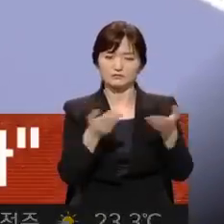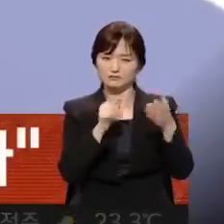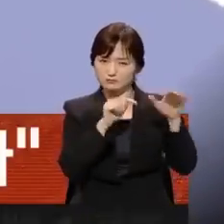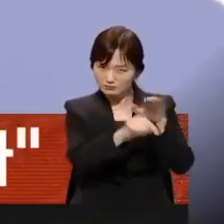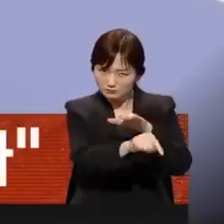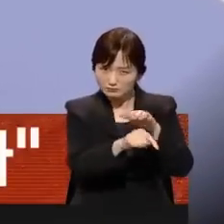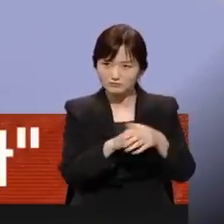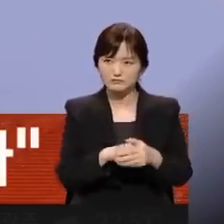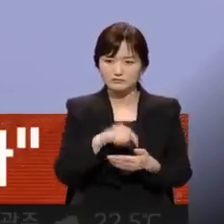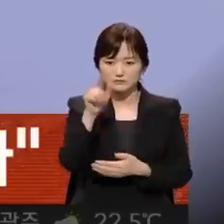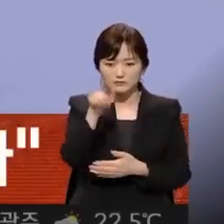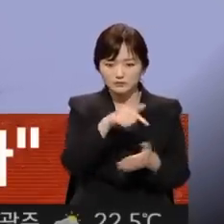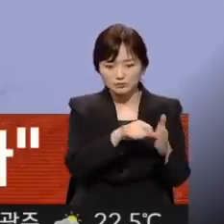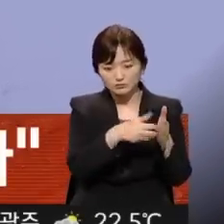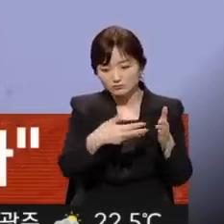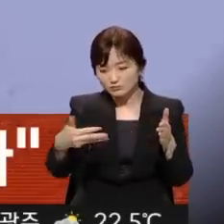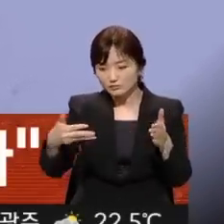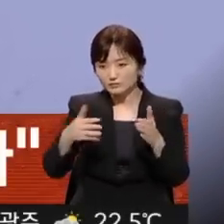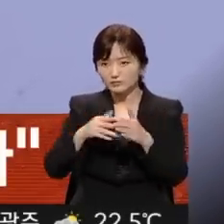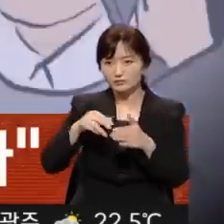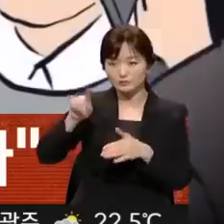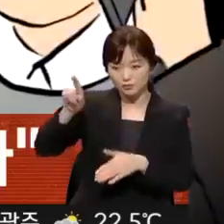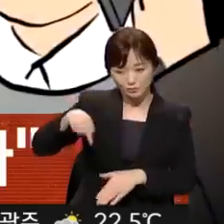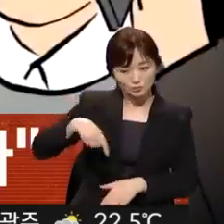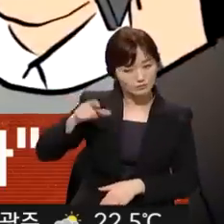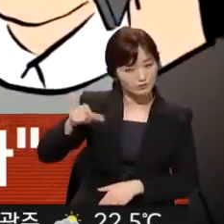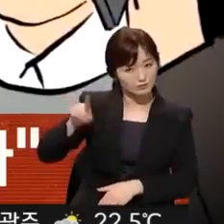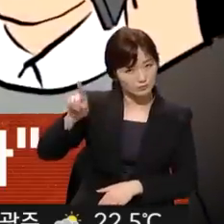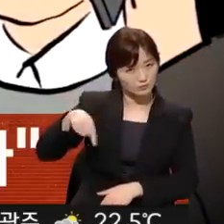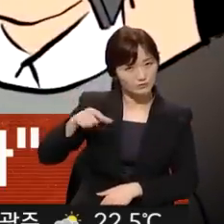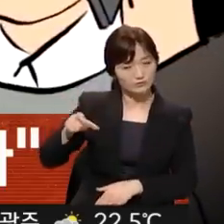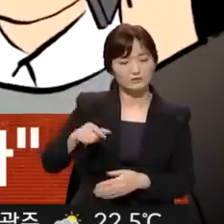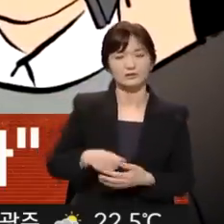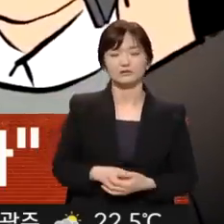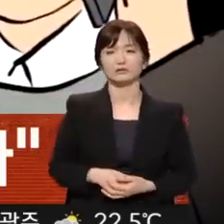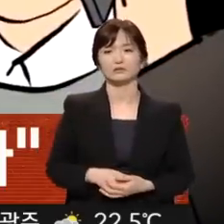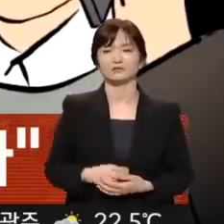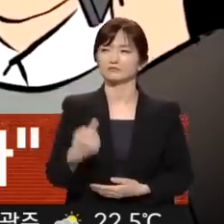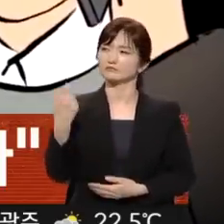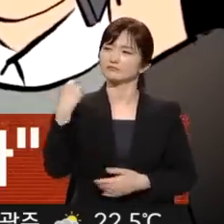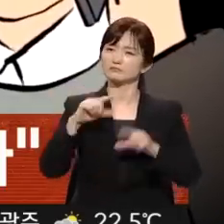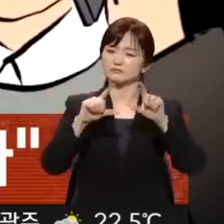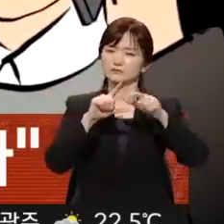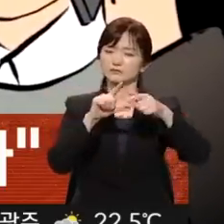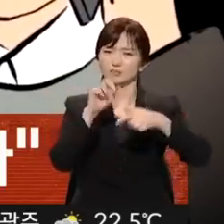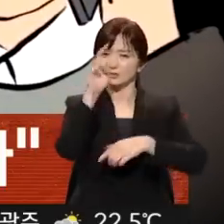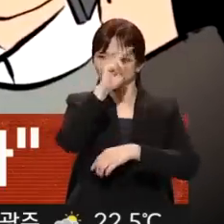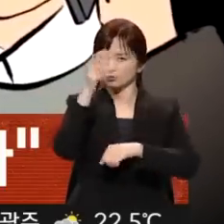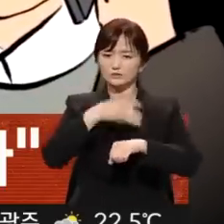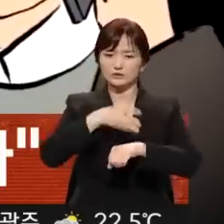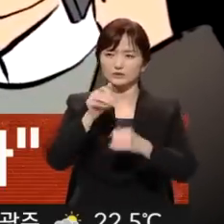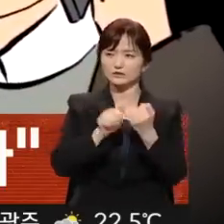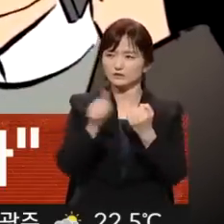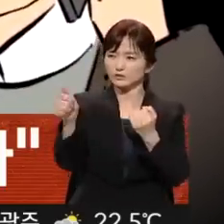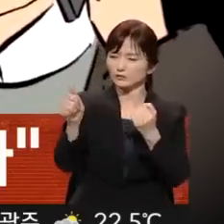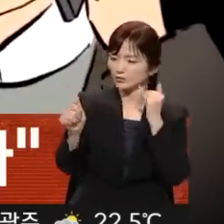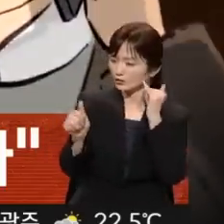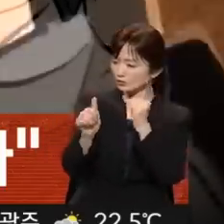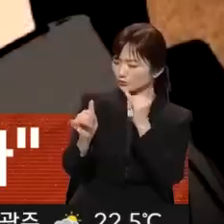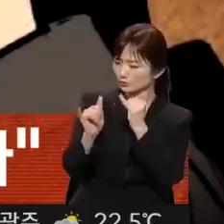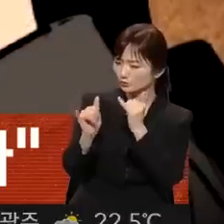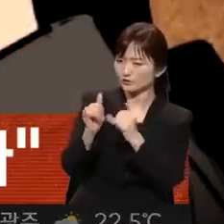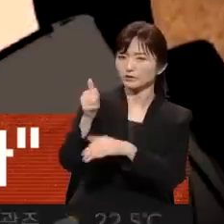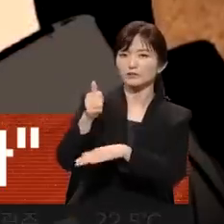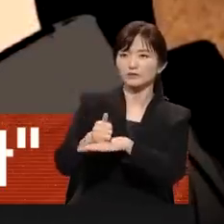하루가 넘도록 집에 안 들어오고 있다는 이런 내용이었습니다. 오후 4시에, 그러니까 전날 오후 4시에 남편이랑 통화한 게 마지막이었고요. 그 이후로